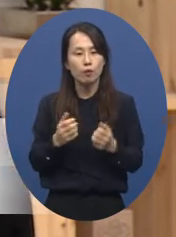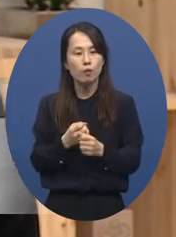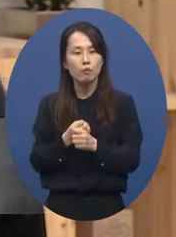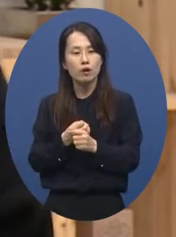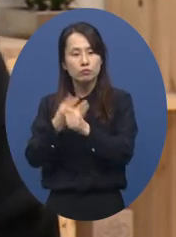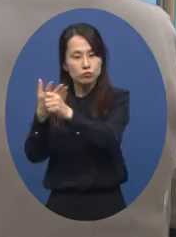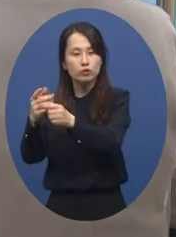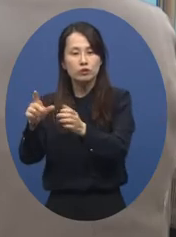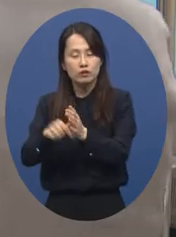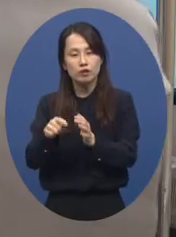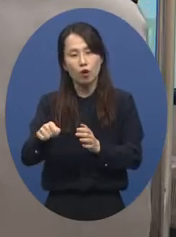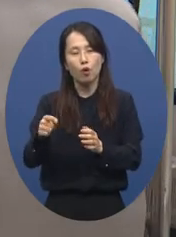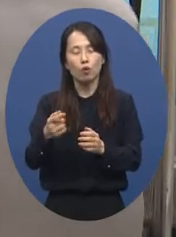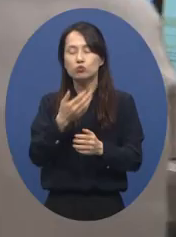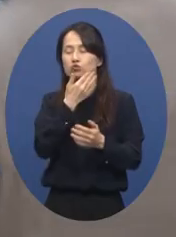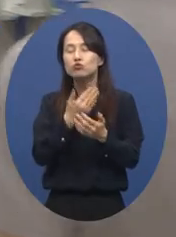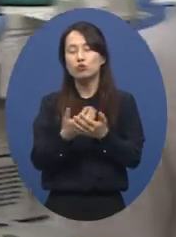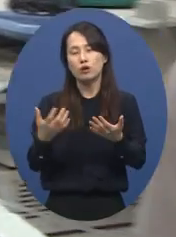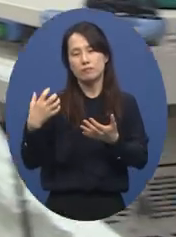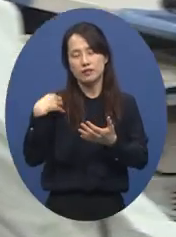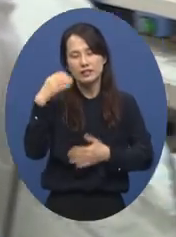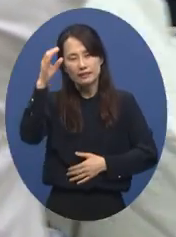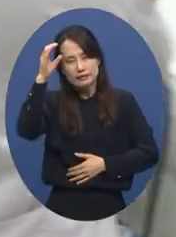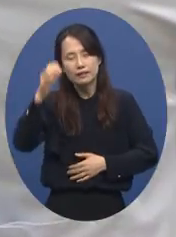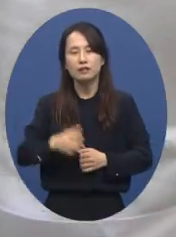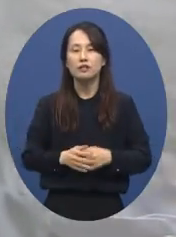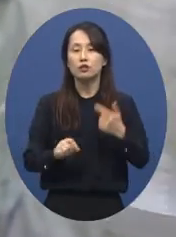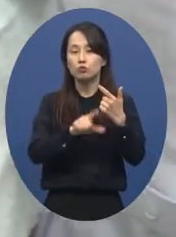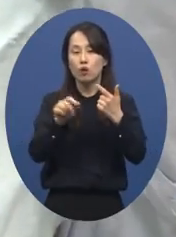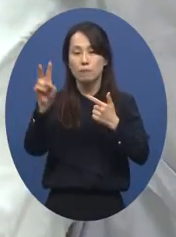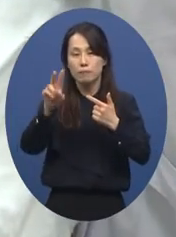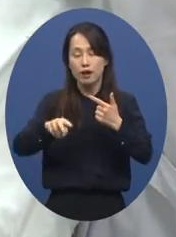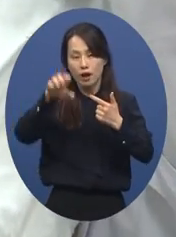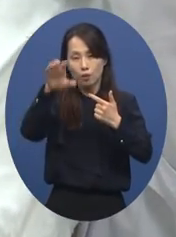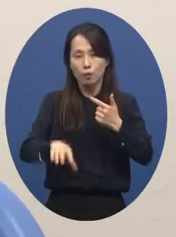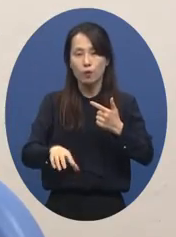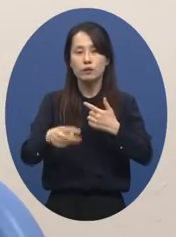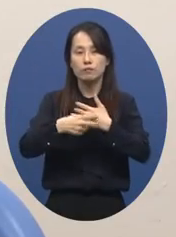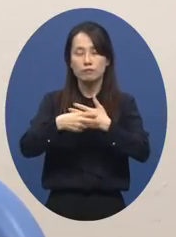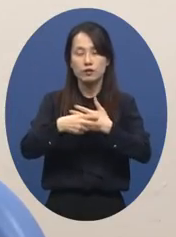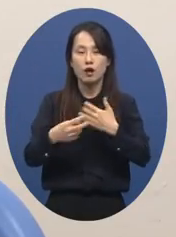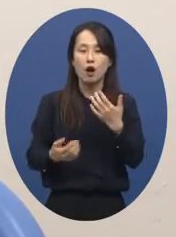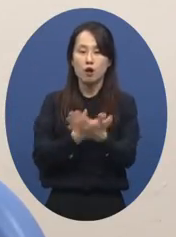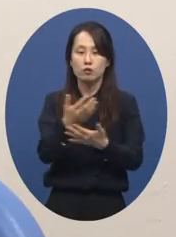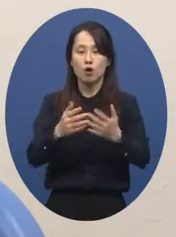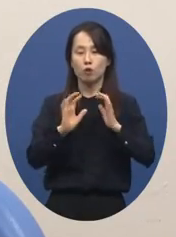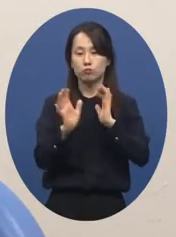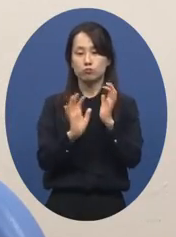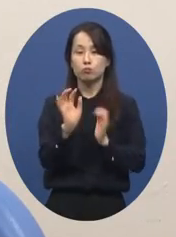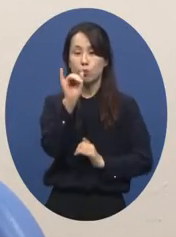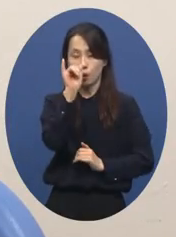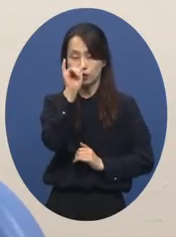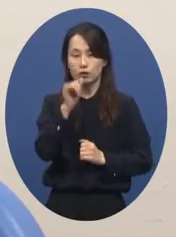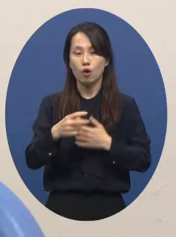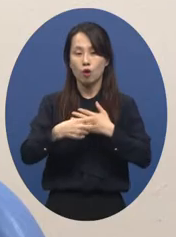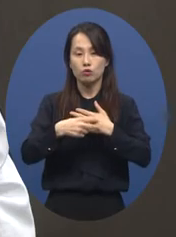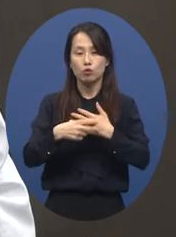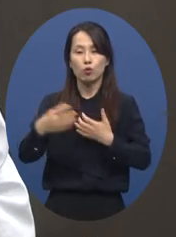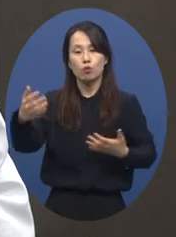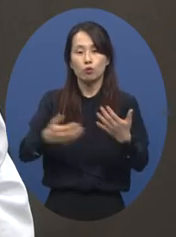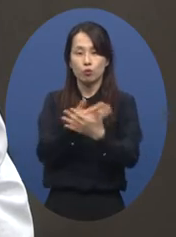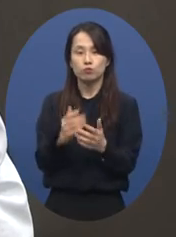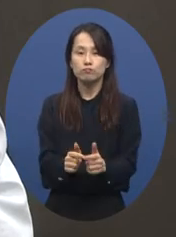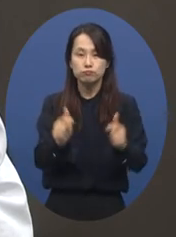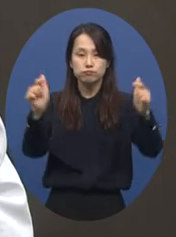기대하고 있습니다 경도는 오는 6월 호치민 시에서 메디컬 경기에 비즈니스 포럼을 개최하는 등 의 겨우 분 의 교주를 확대할